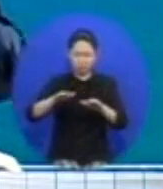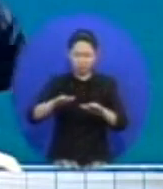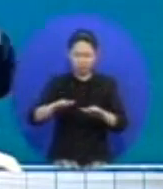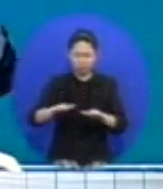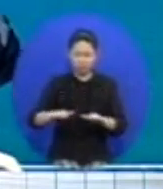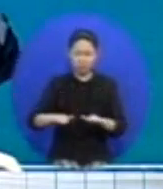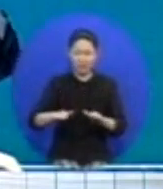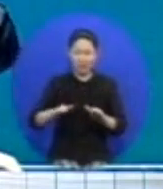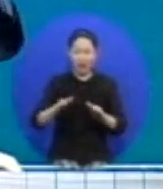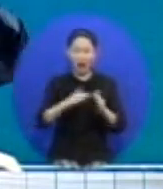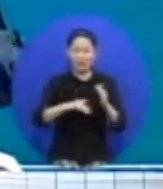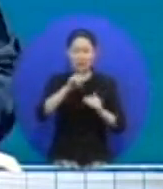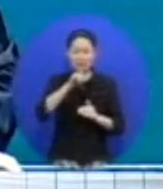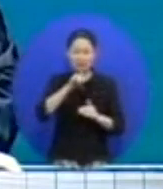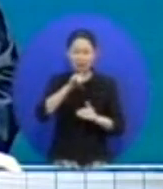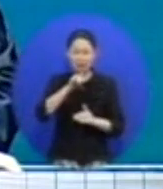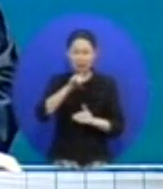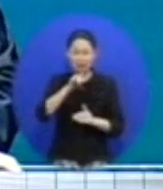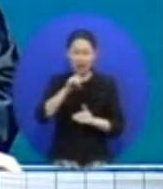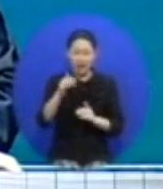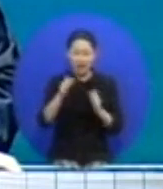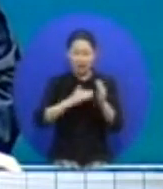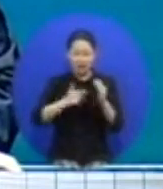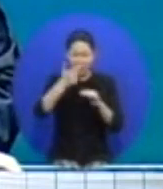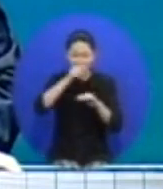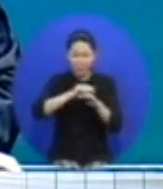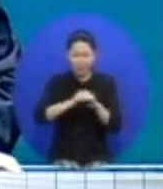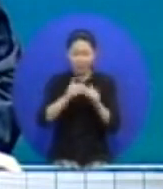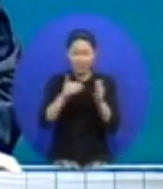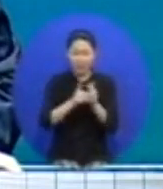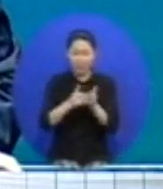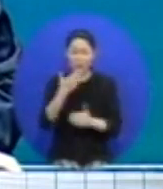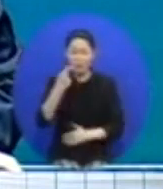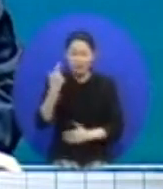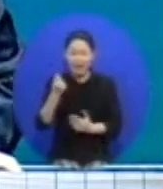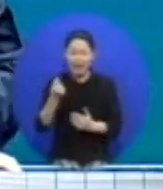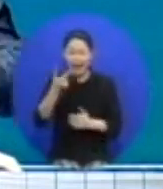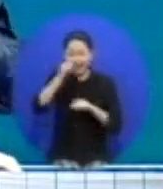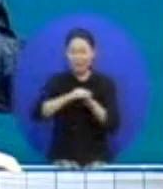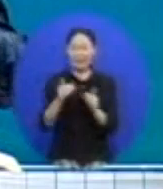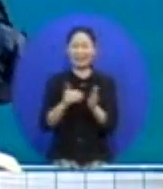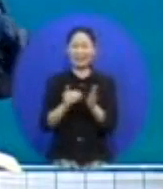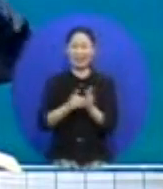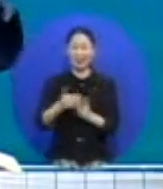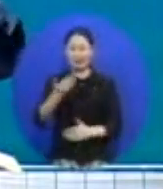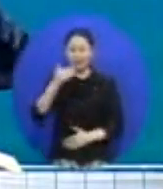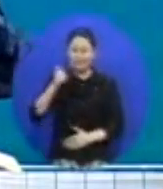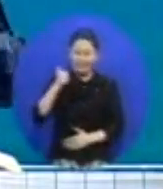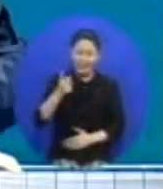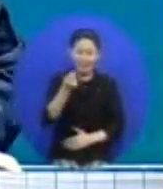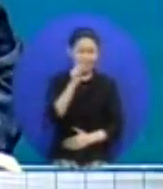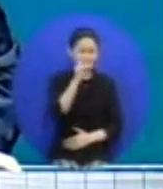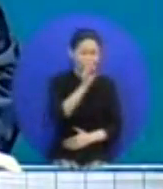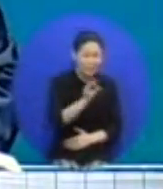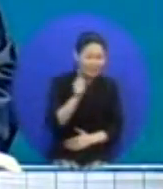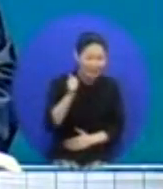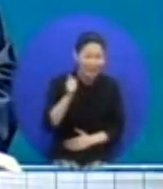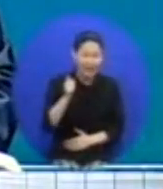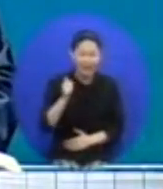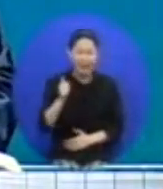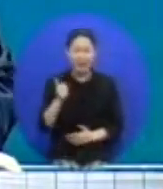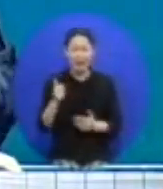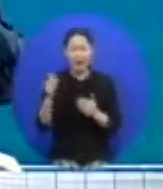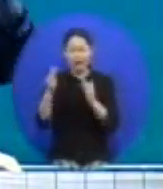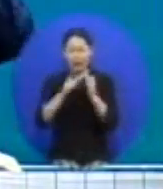가정 예배 끝나면 복음 이에요 야 끝났다 예배 끝났다 먹자 테레비 보자 아 제가